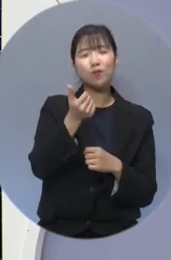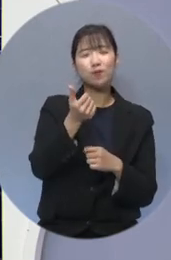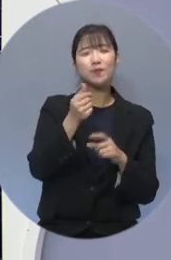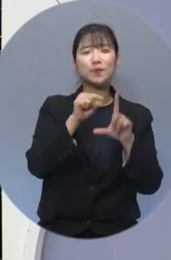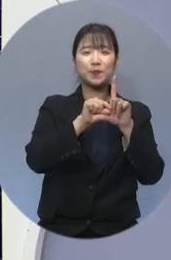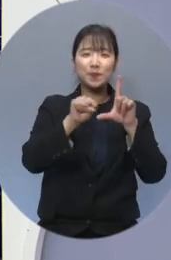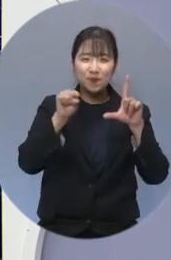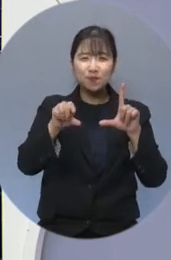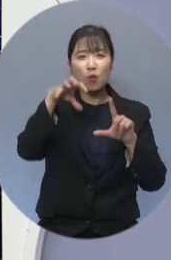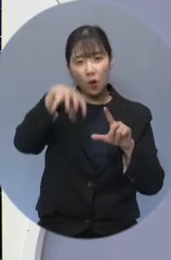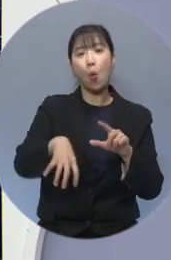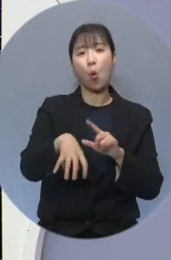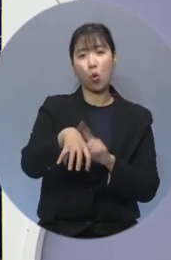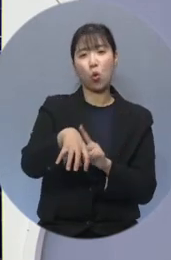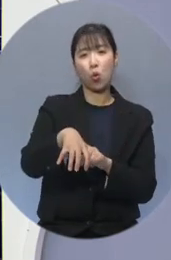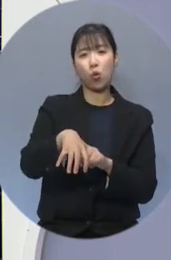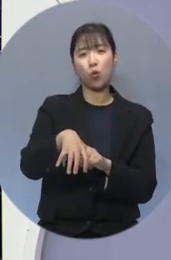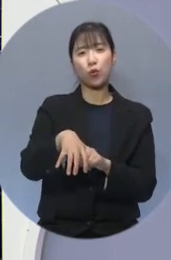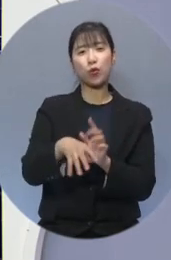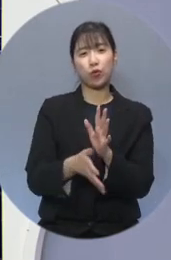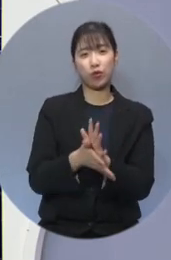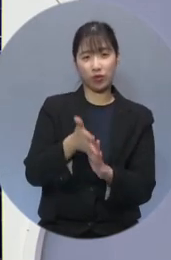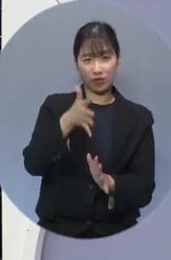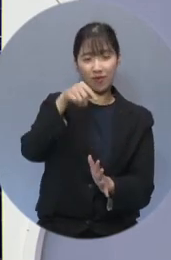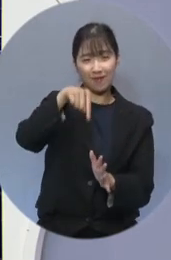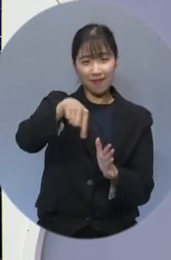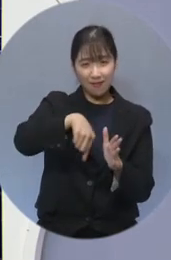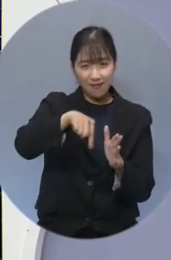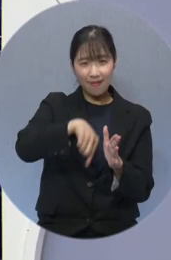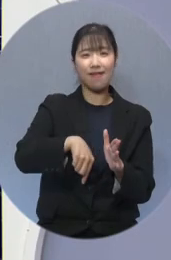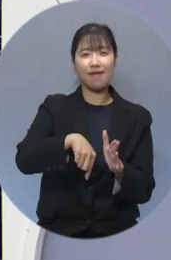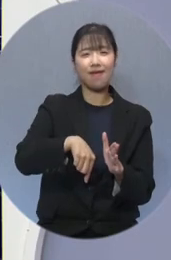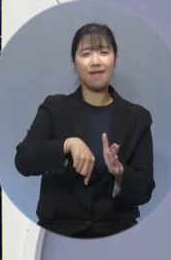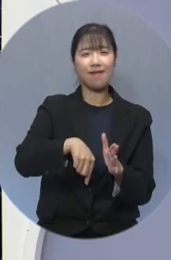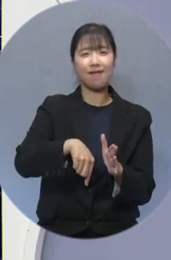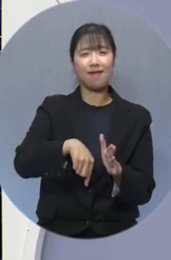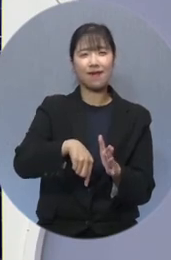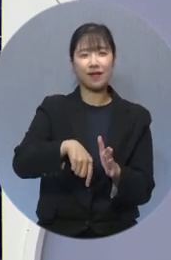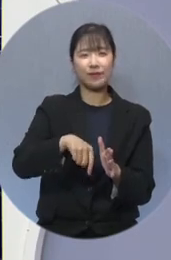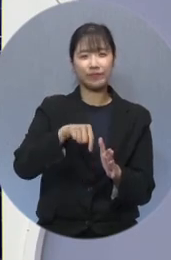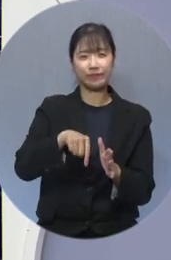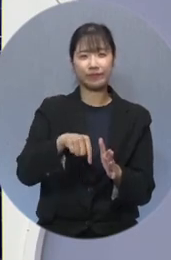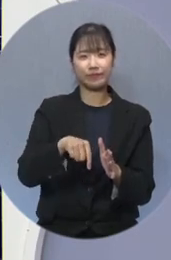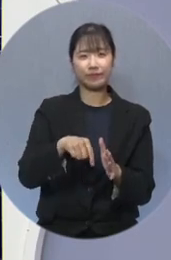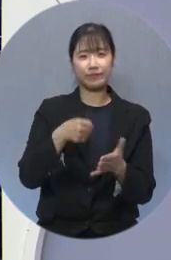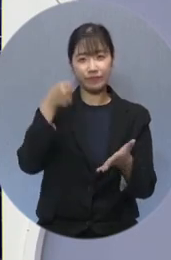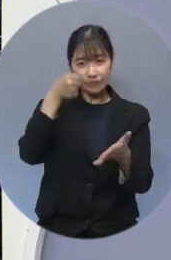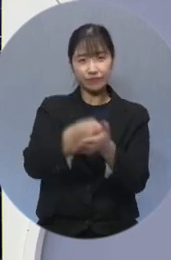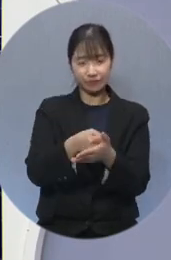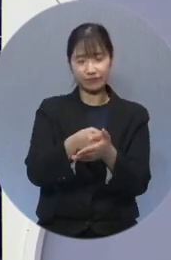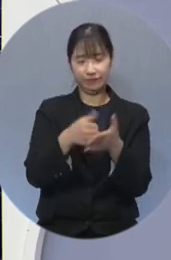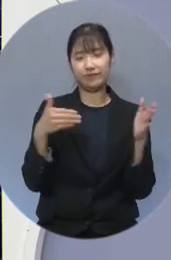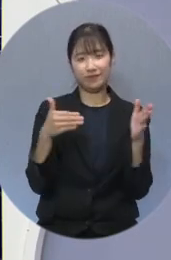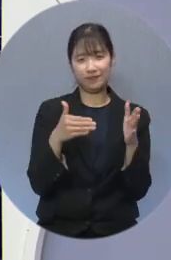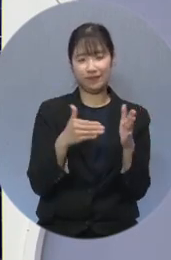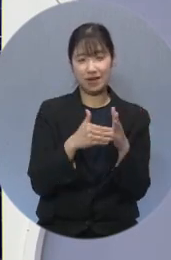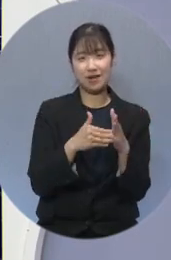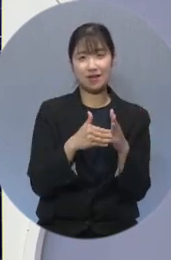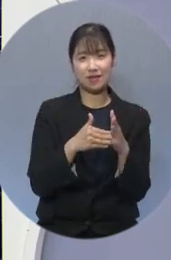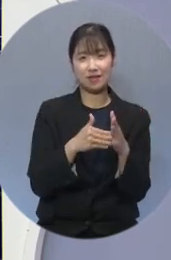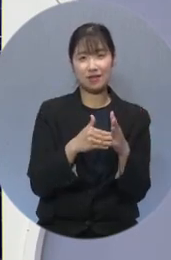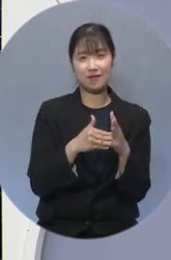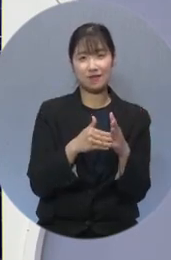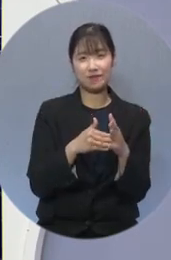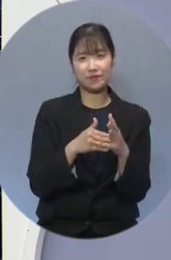덜한 그런 공간을 도심 지역 내에 저희들이 곧 이렇게 착공에 들어갈 건데요.